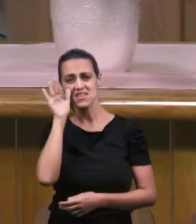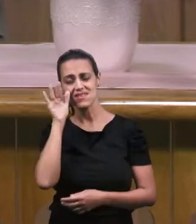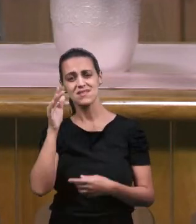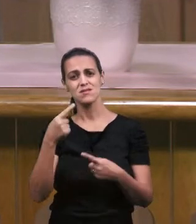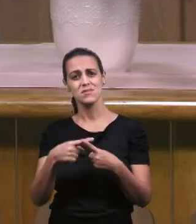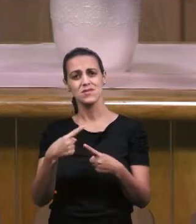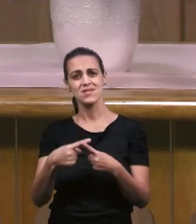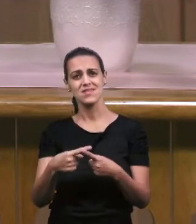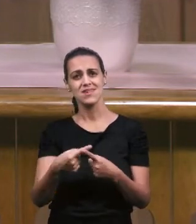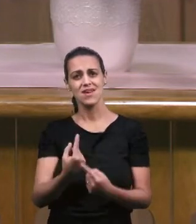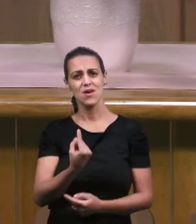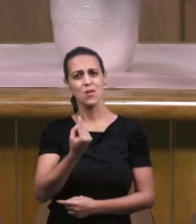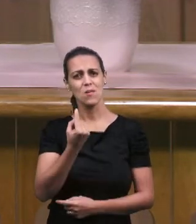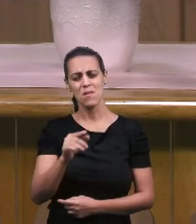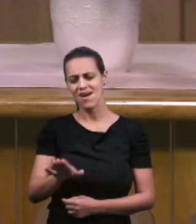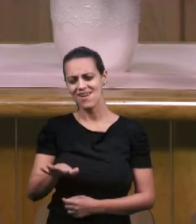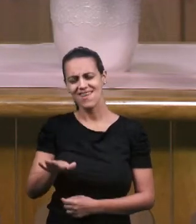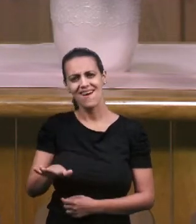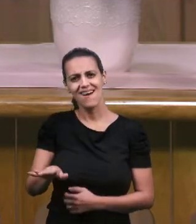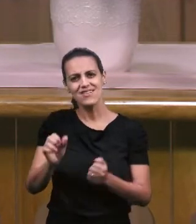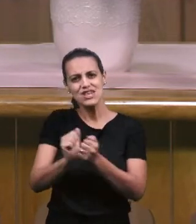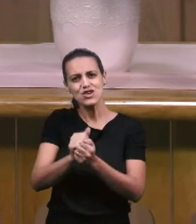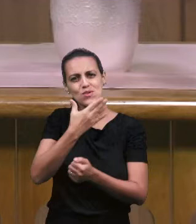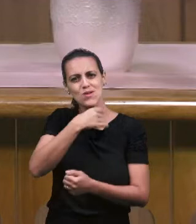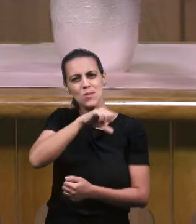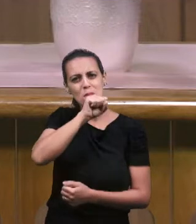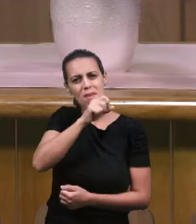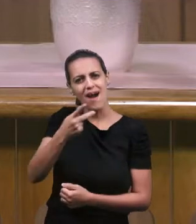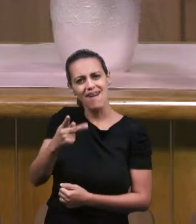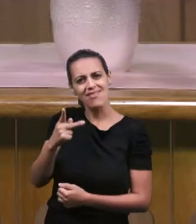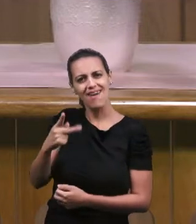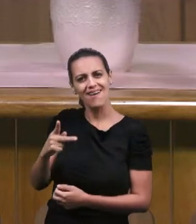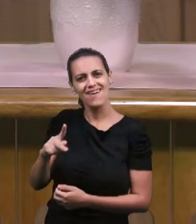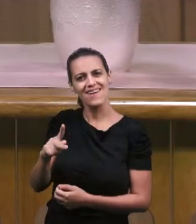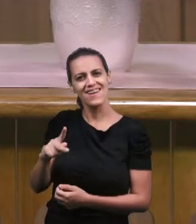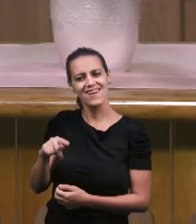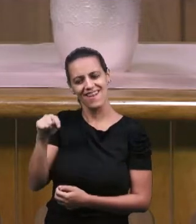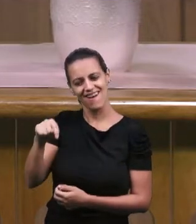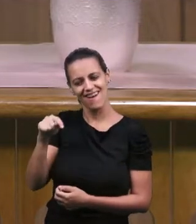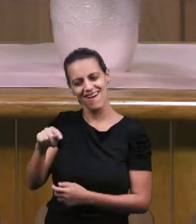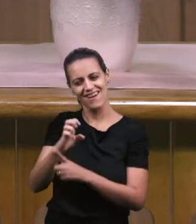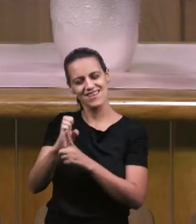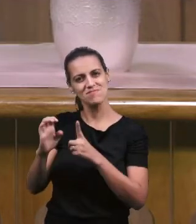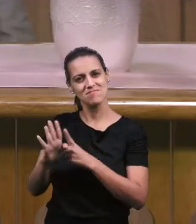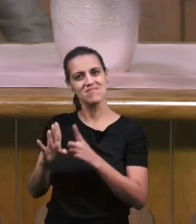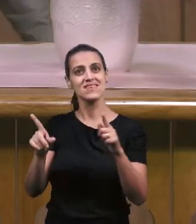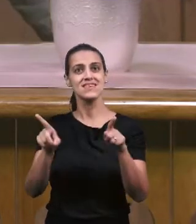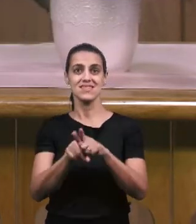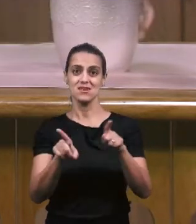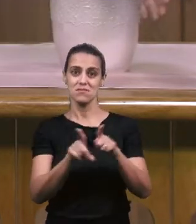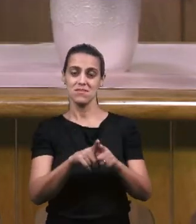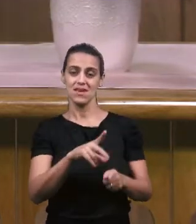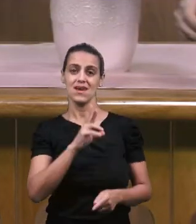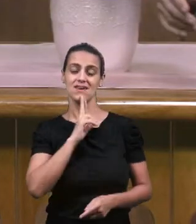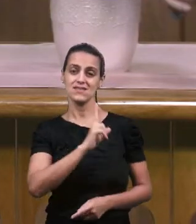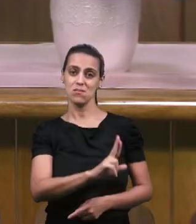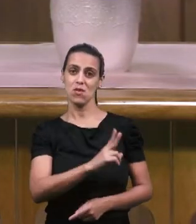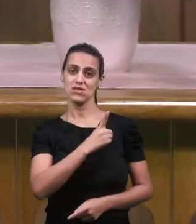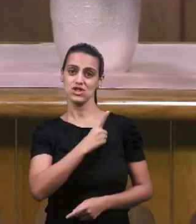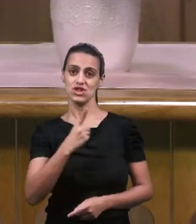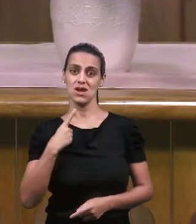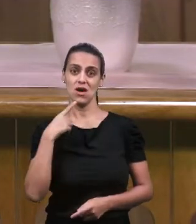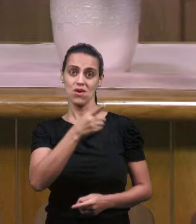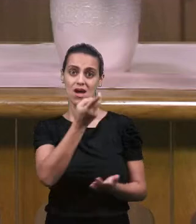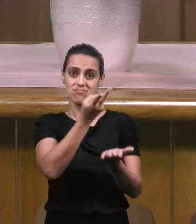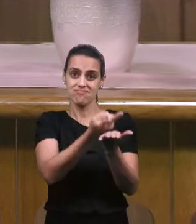Comment un enfant, avec le Père, on passe par l'école biblique? Et la réponse aussi de frère, notre diacre de Guarapari,